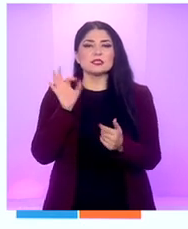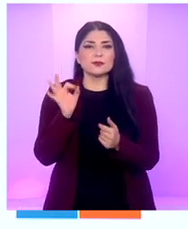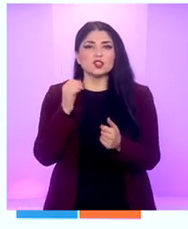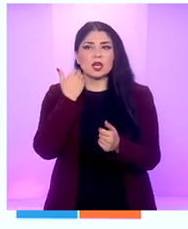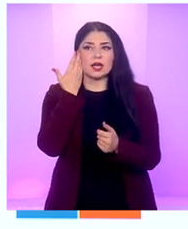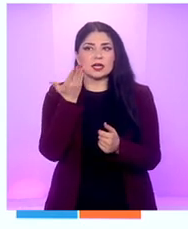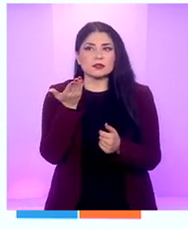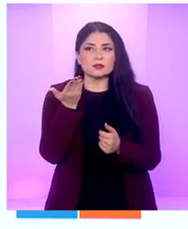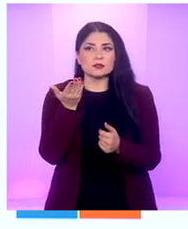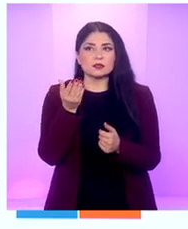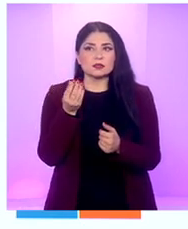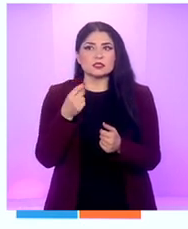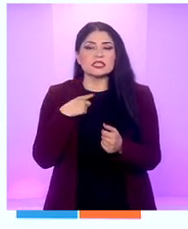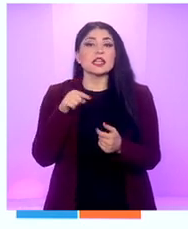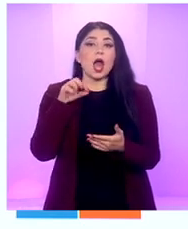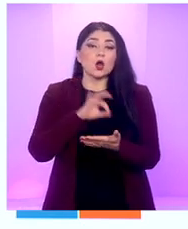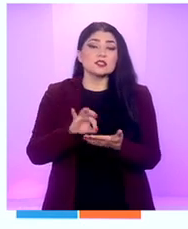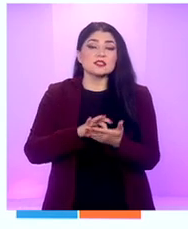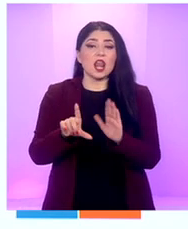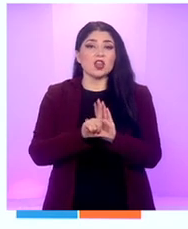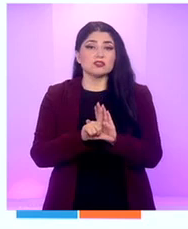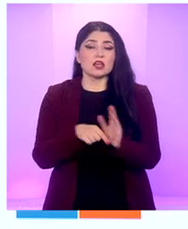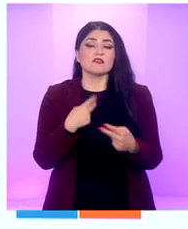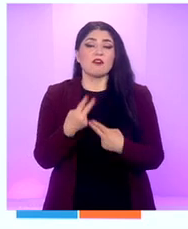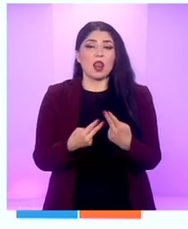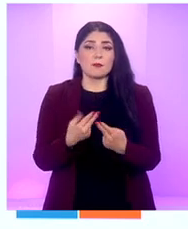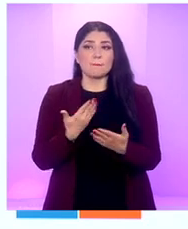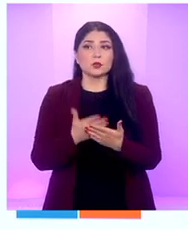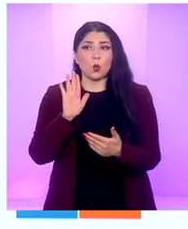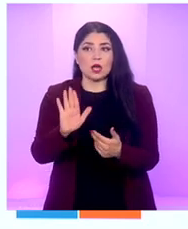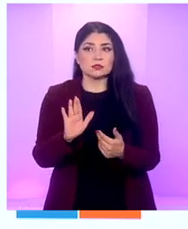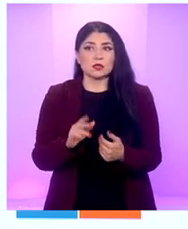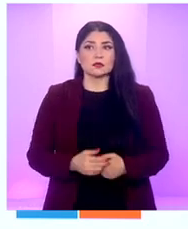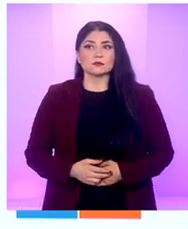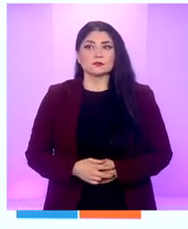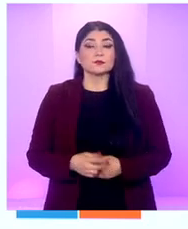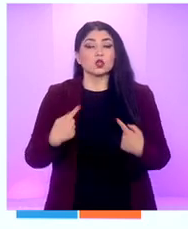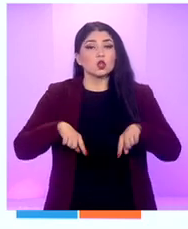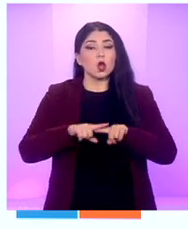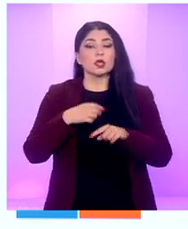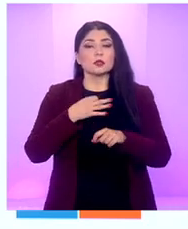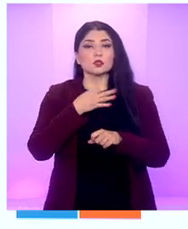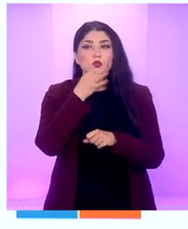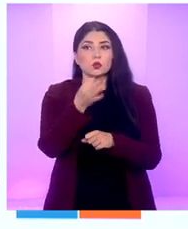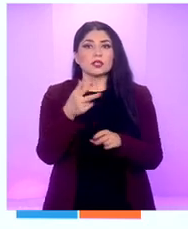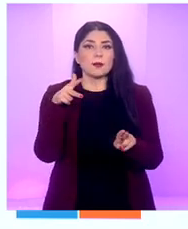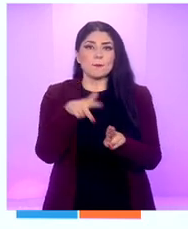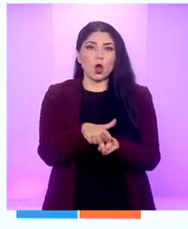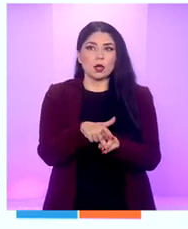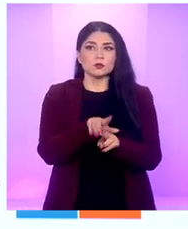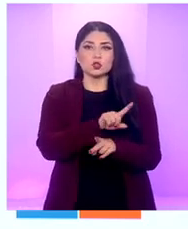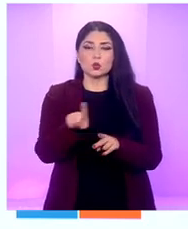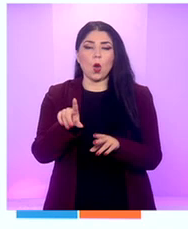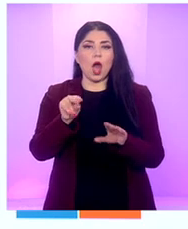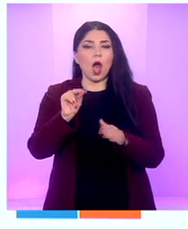care acestea intra intra legislația activa Tocmai de aceea respect poziția noastră este aceea de a bloca și